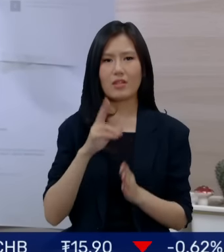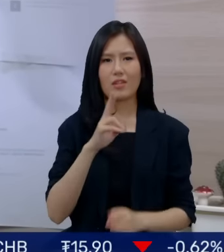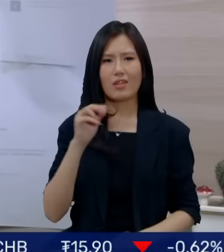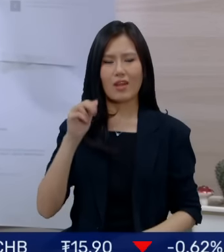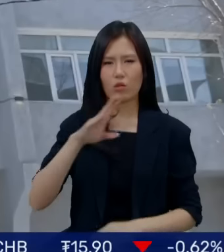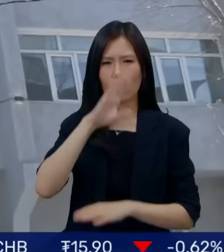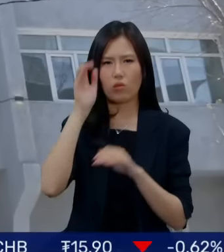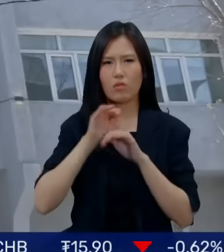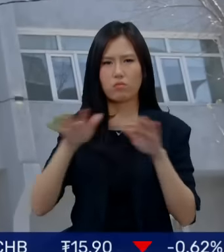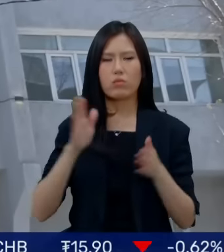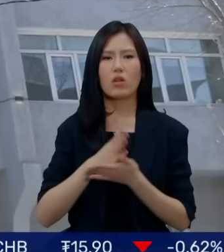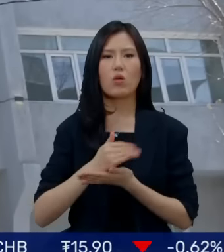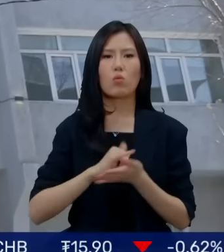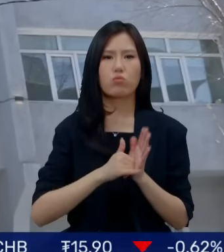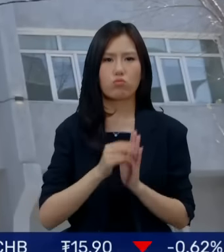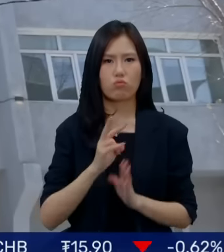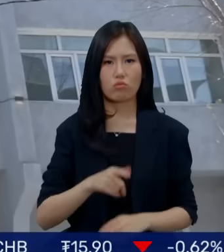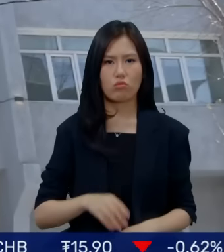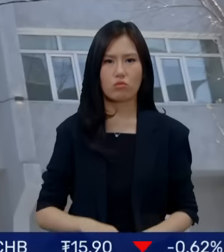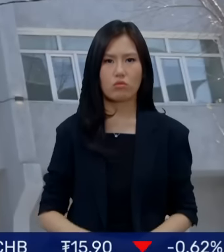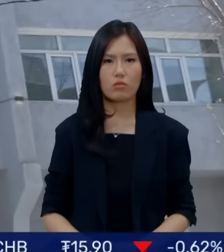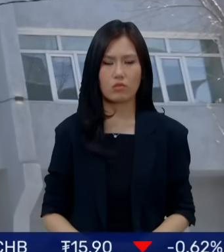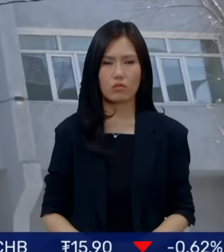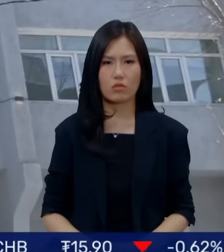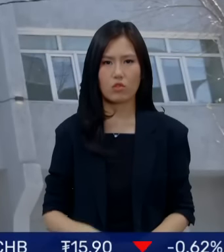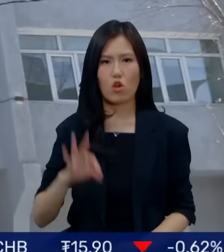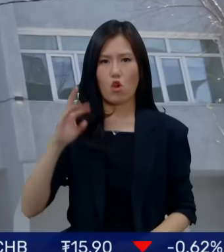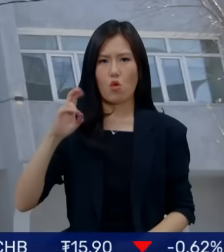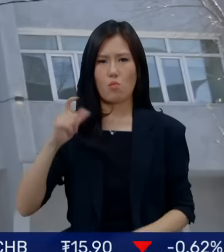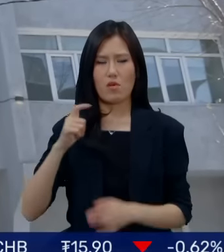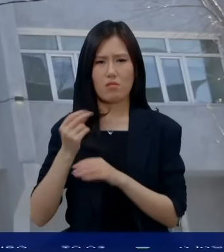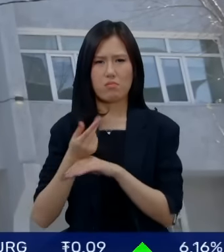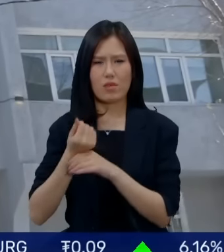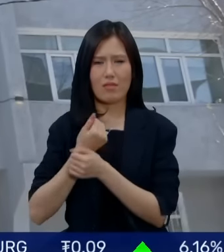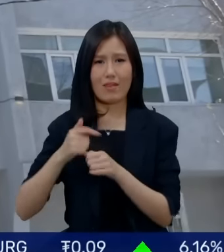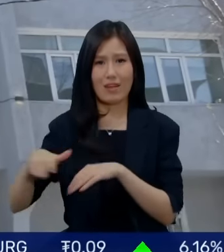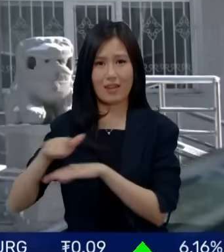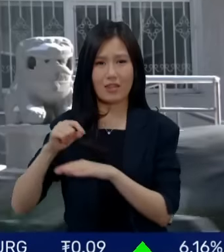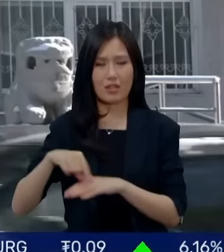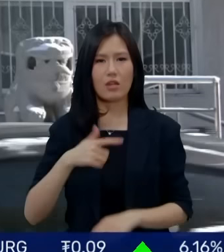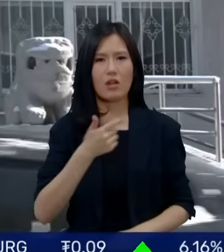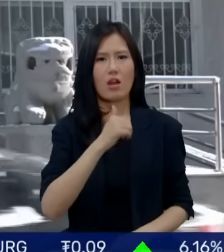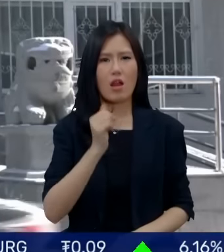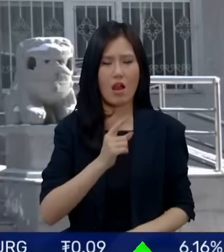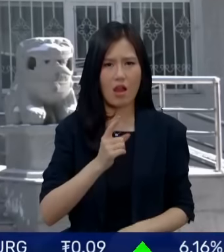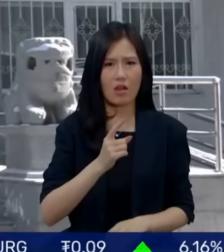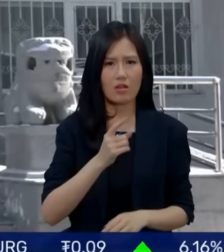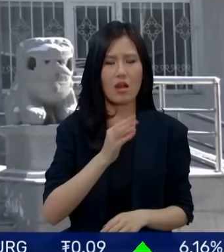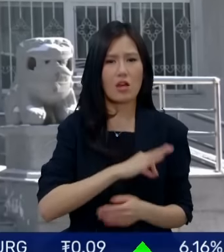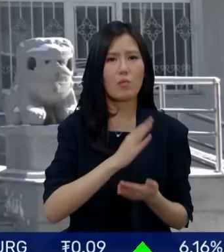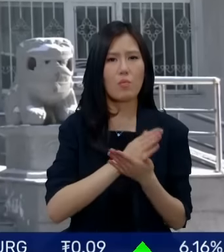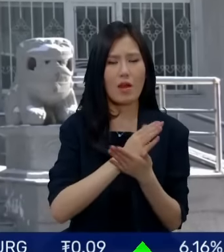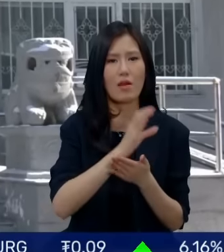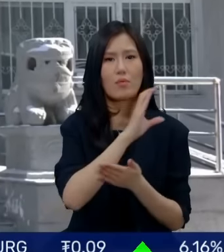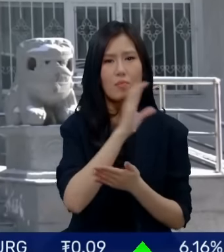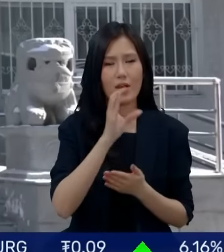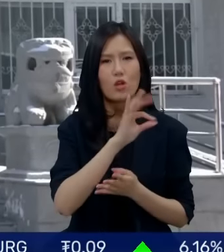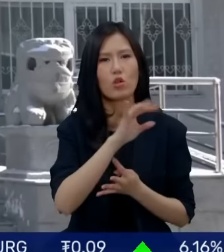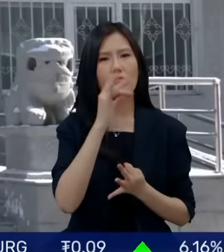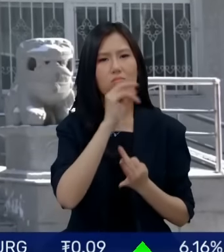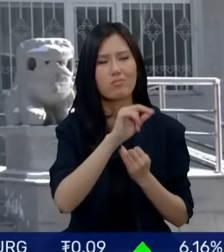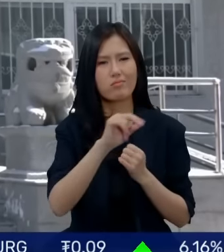ялгарч байгаа гэсэн үг. Онцгой байдлын газраас шингэрүүлсэн хийг үйл ажиллагаанд ашигладаг аж ахуй нэгж байгууллагуудад хийсэн хяналт